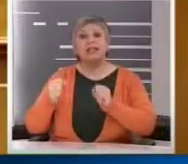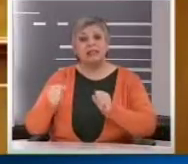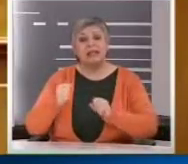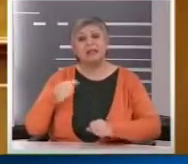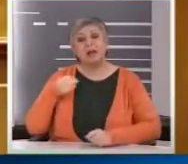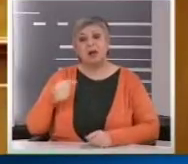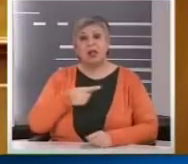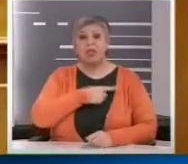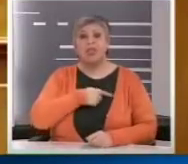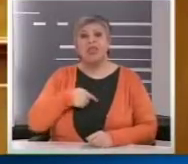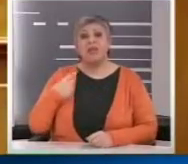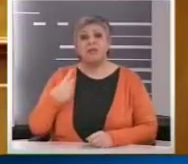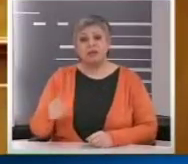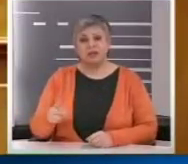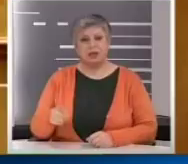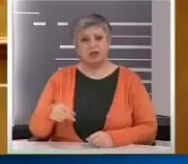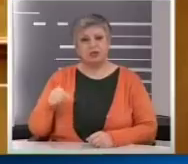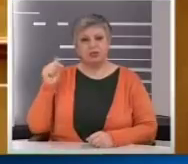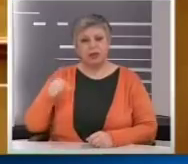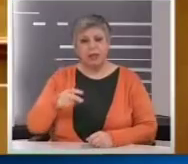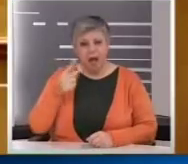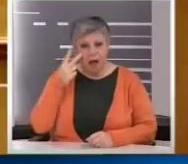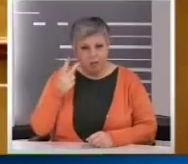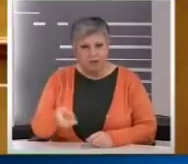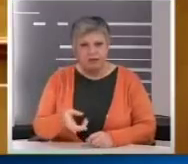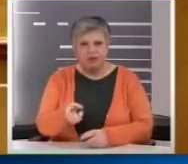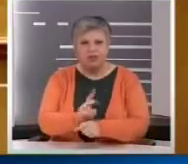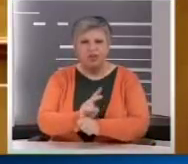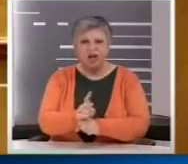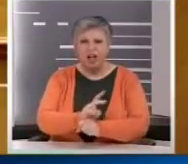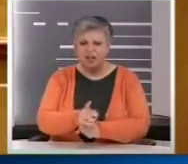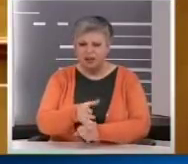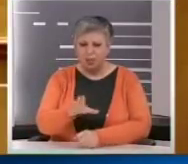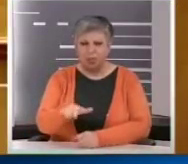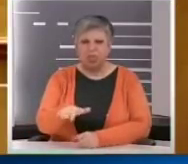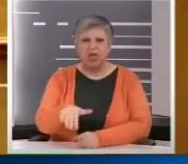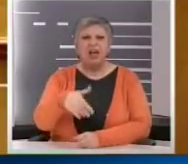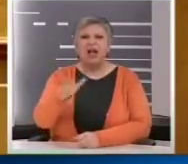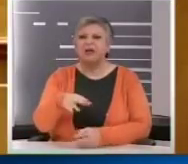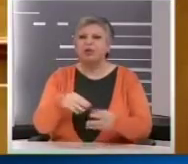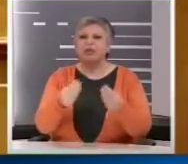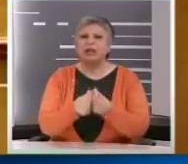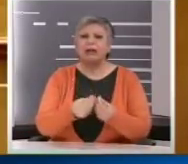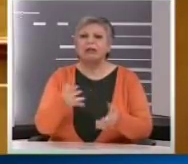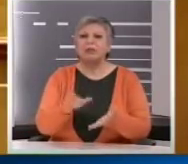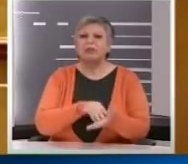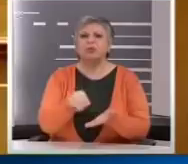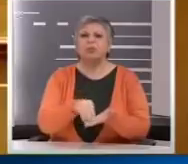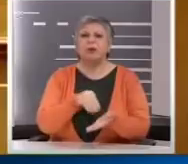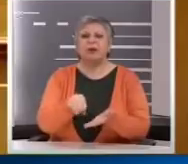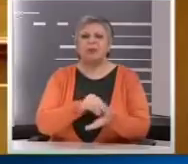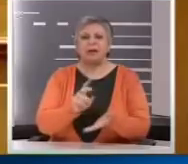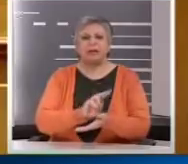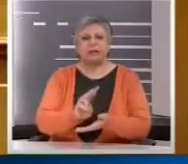του μέσω του Κελπνό, αυτό είναι το μπακαλόχαρτο που κάνουμε τα ψώνια στο σούπερ μάρκετ. Έτσι ήταν. Περιγράφαν